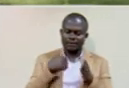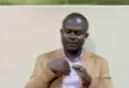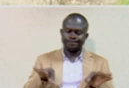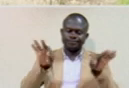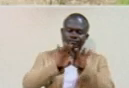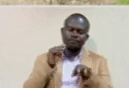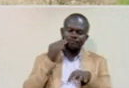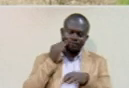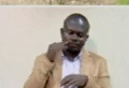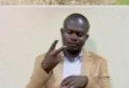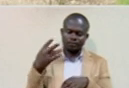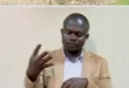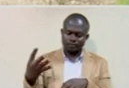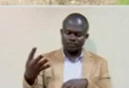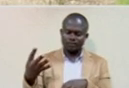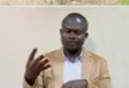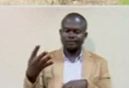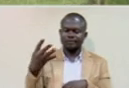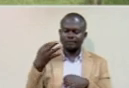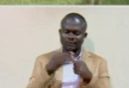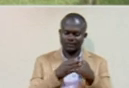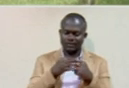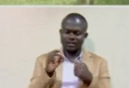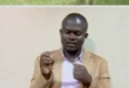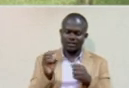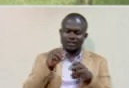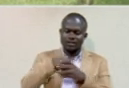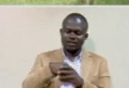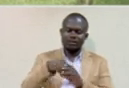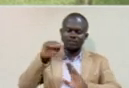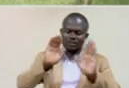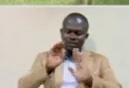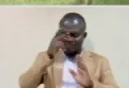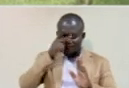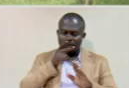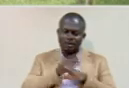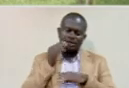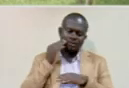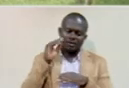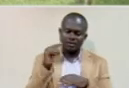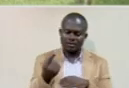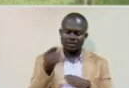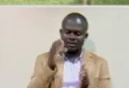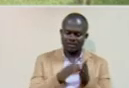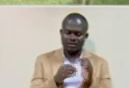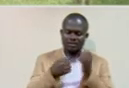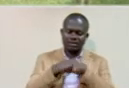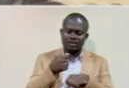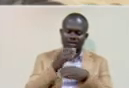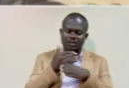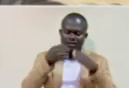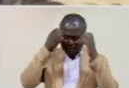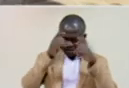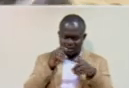ka $24,000,000 n'8,800,000, harimo n'uruhare rw'ababyeyi rwa $1,000,000 n'igice. Ni ibikorwa Minisitiri